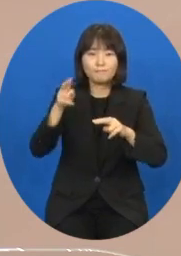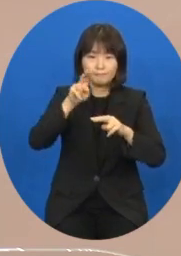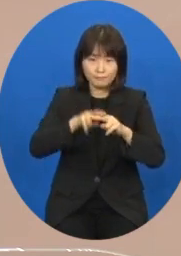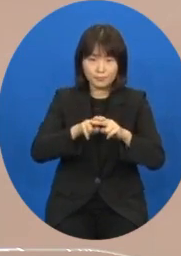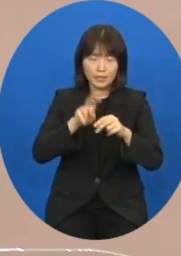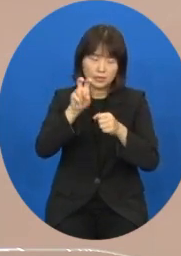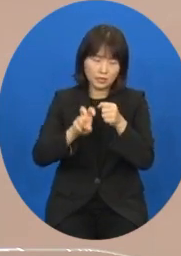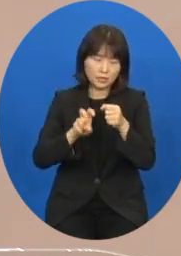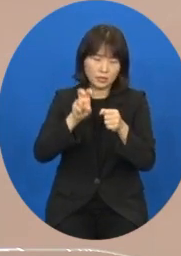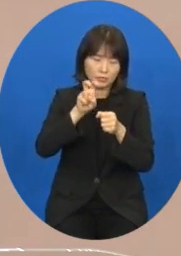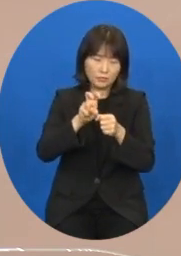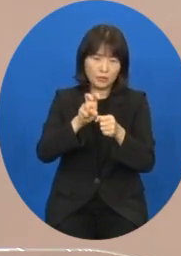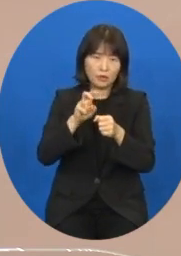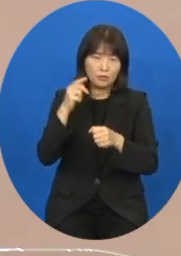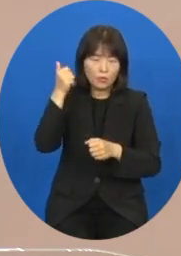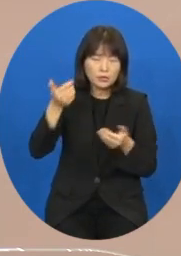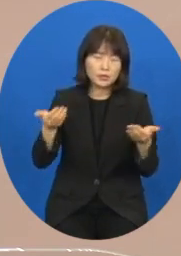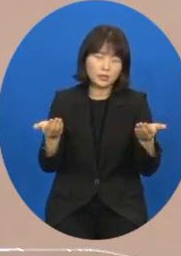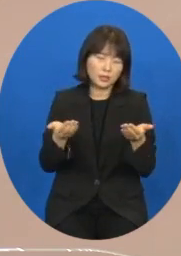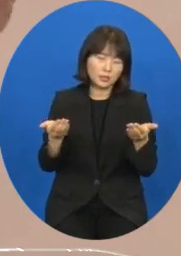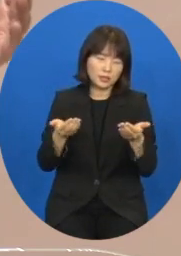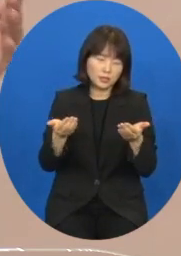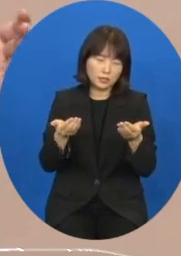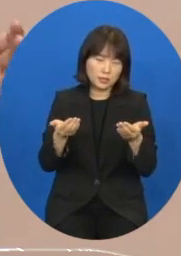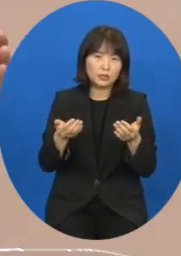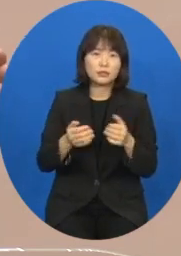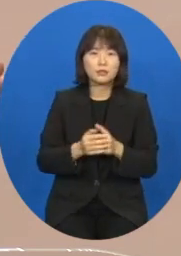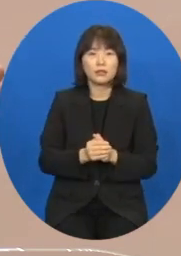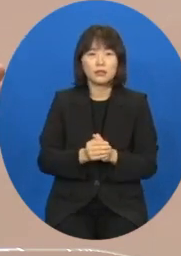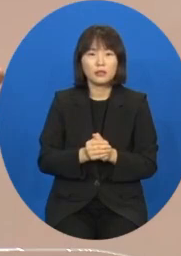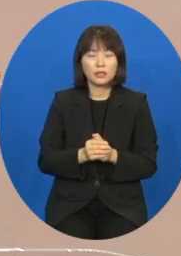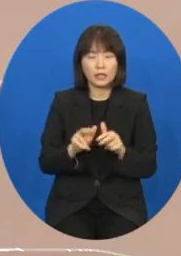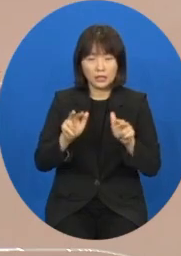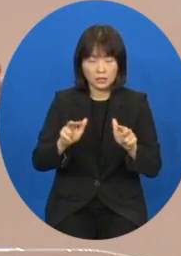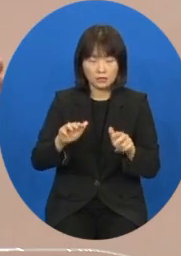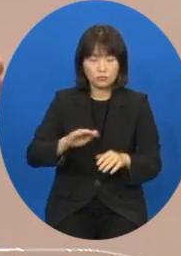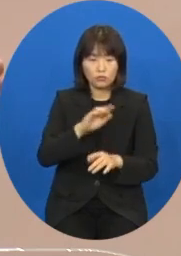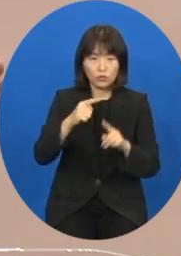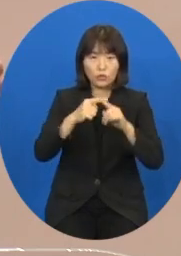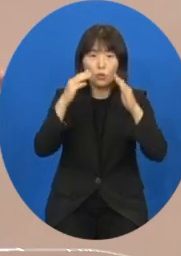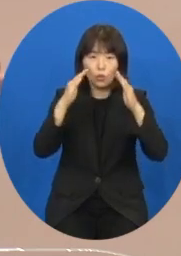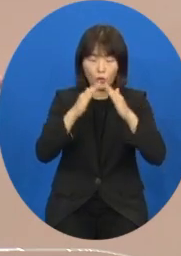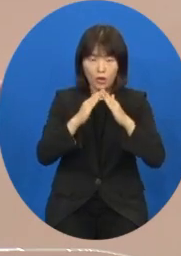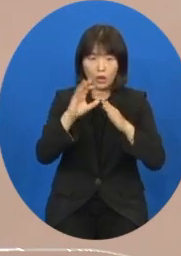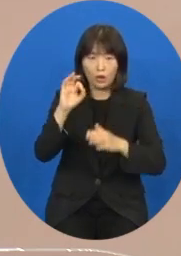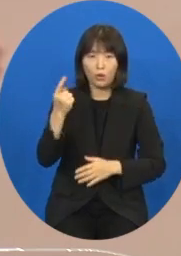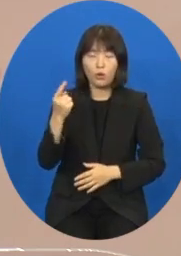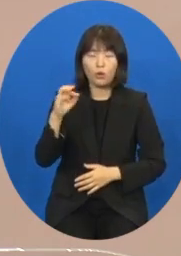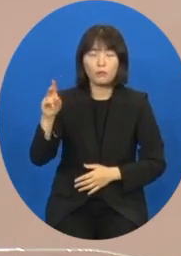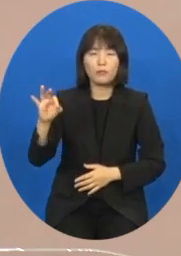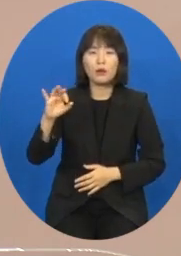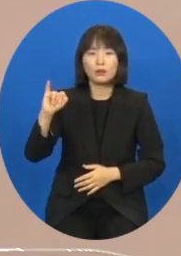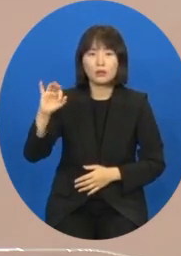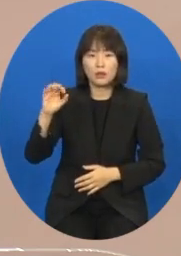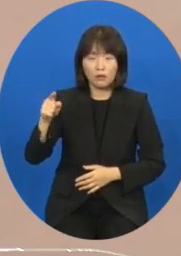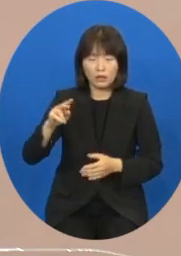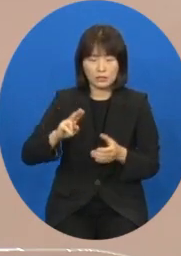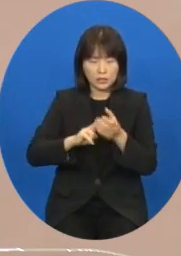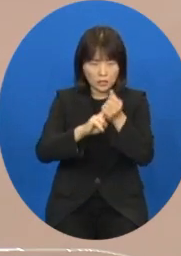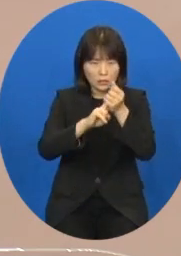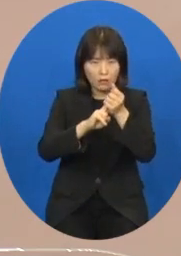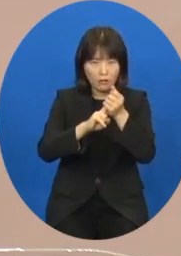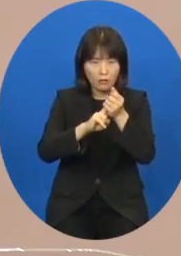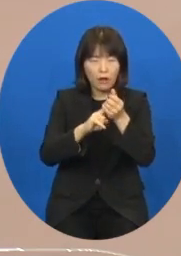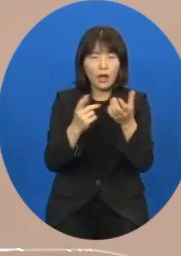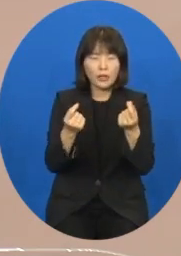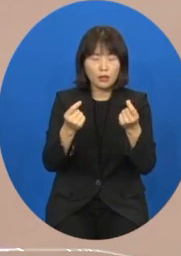가까이 목회하면서 지금 우리 교회가 오병이어의 기적의 현장이라고 그렇게